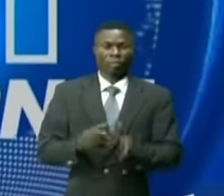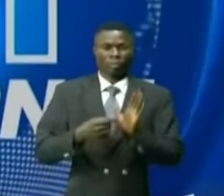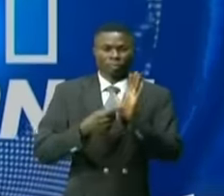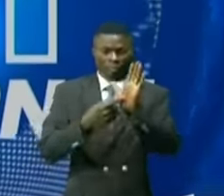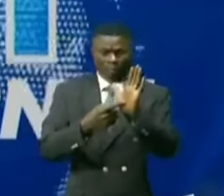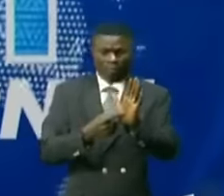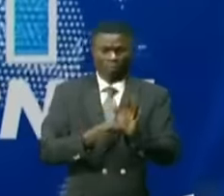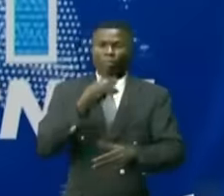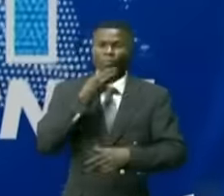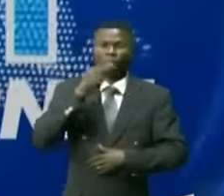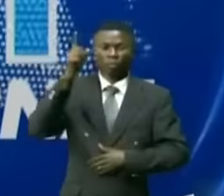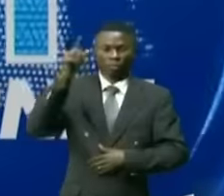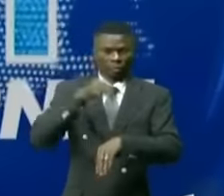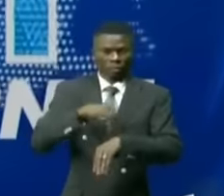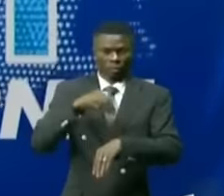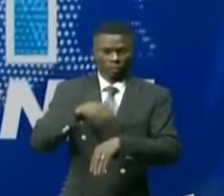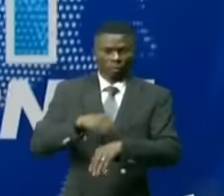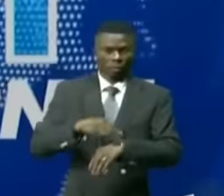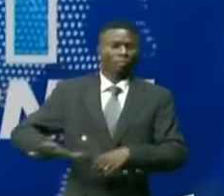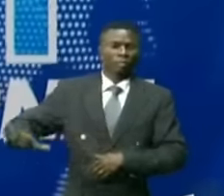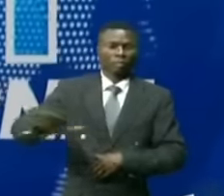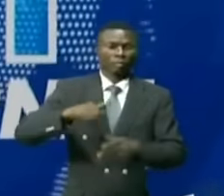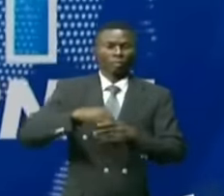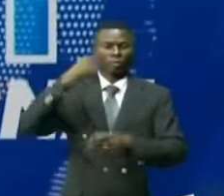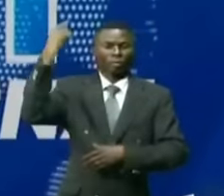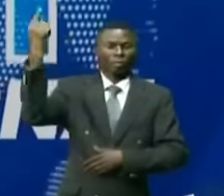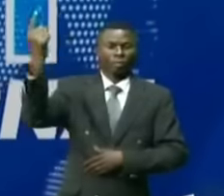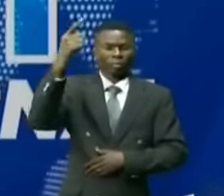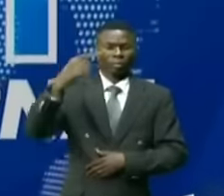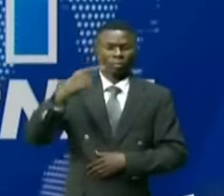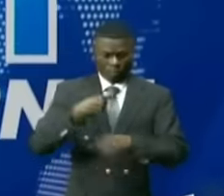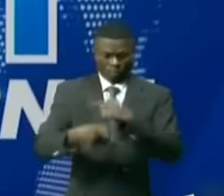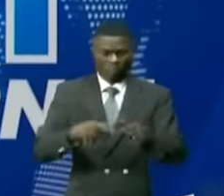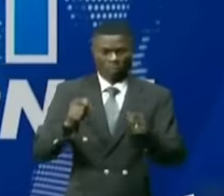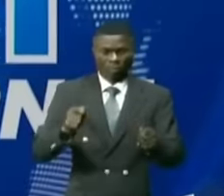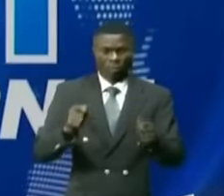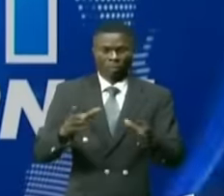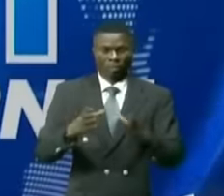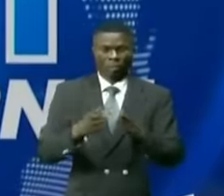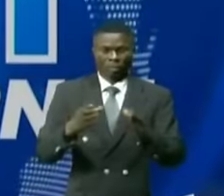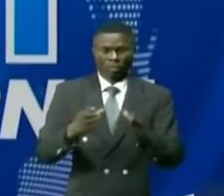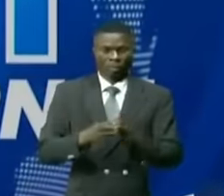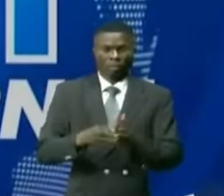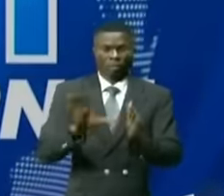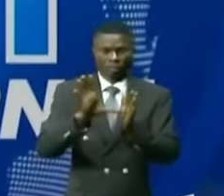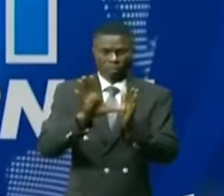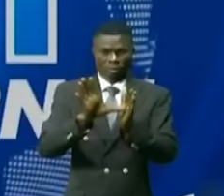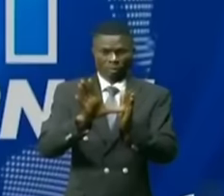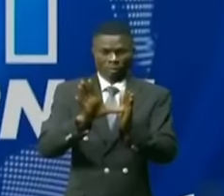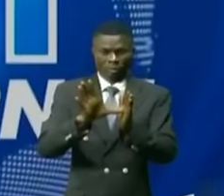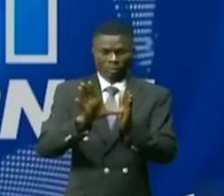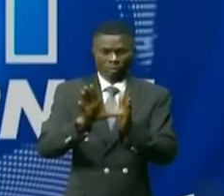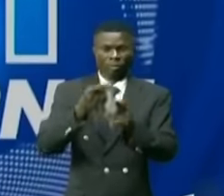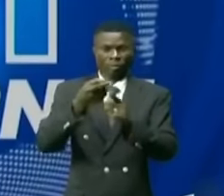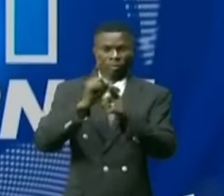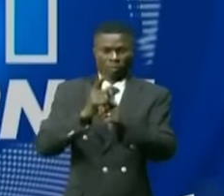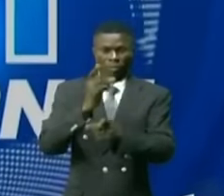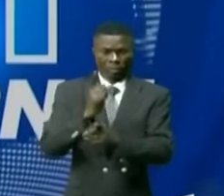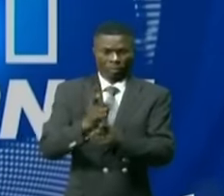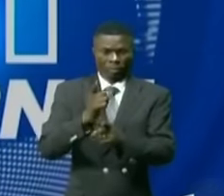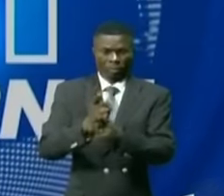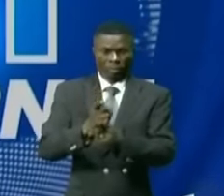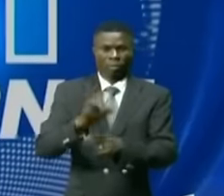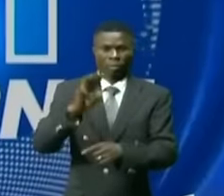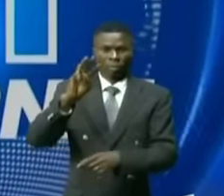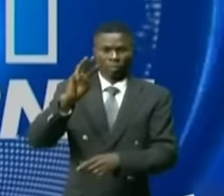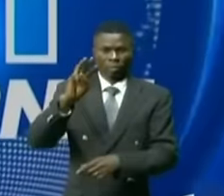À Mbujimayi, à Matadi et un peu partout à travers le pays. Nous démarrons d'abord ce journal avec ces images venues fraîchement de